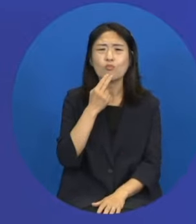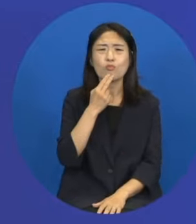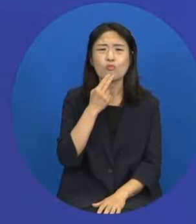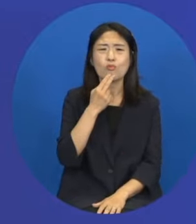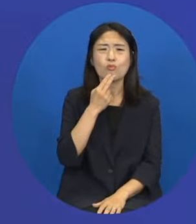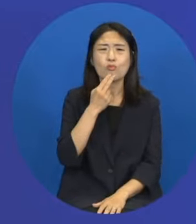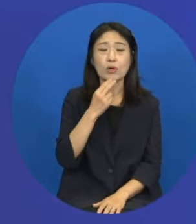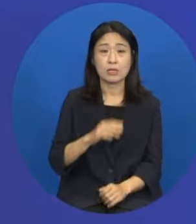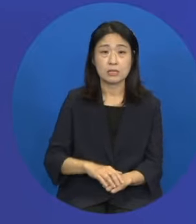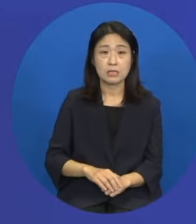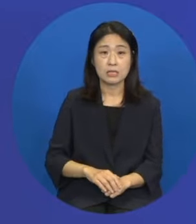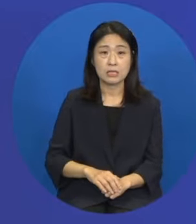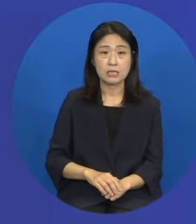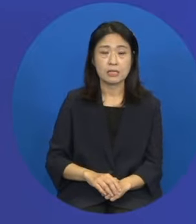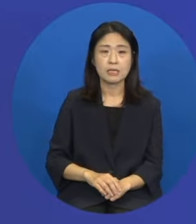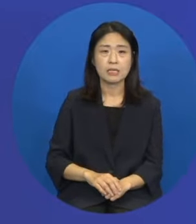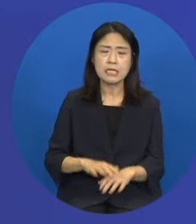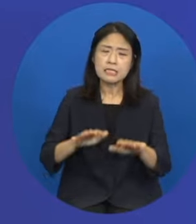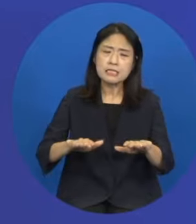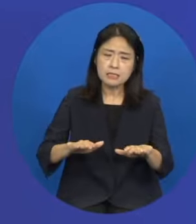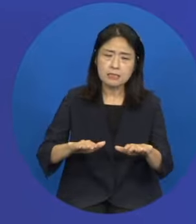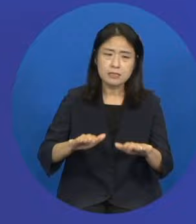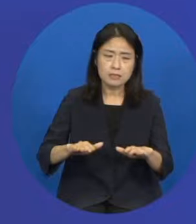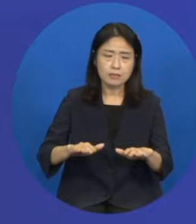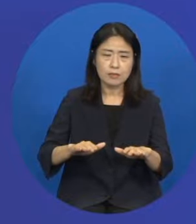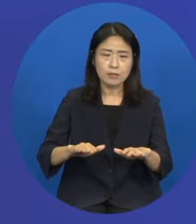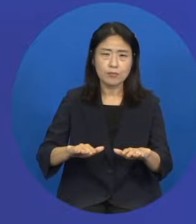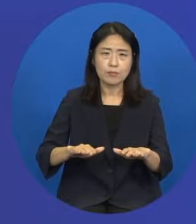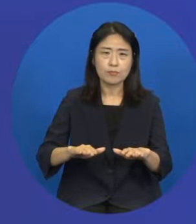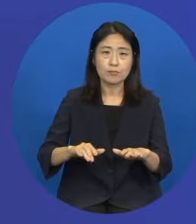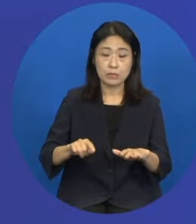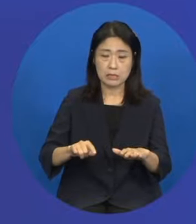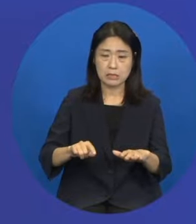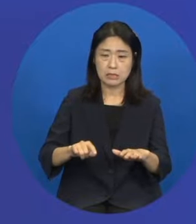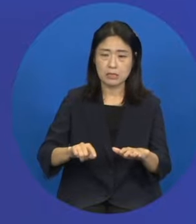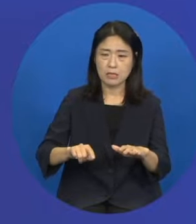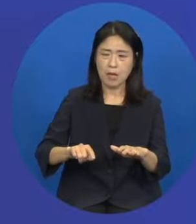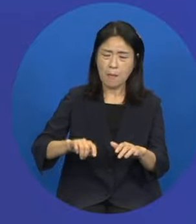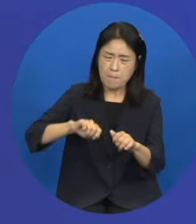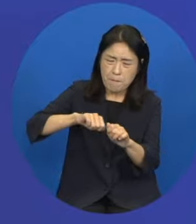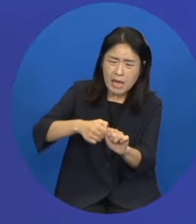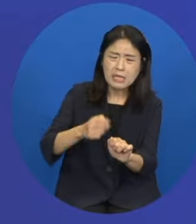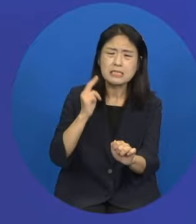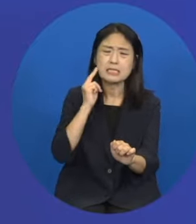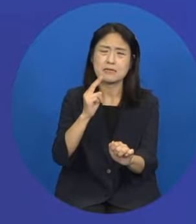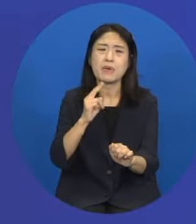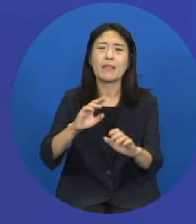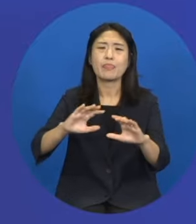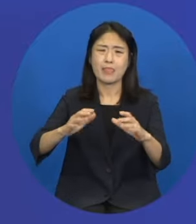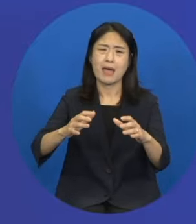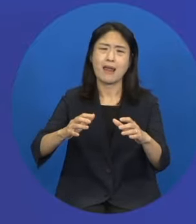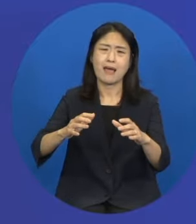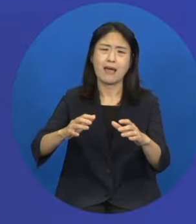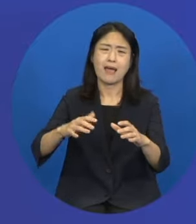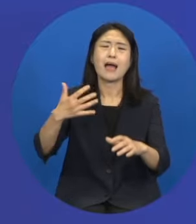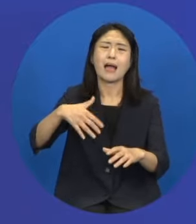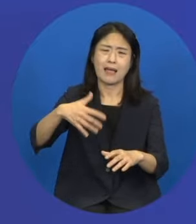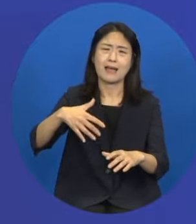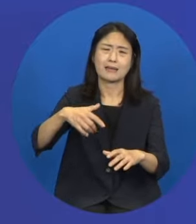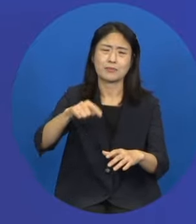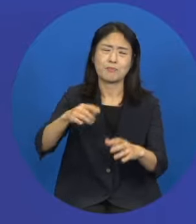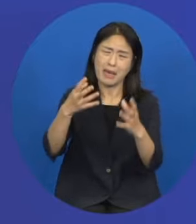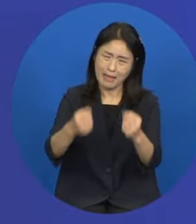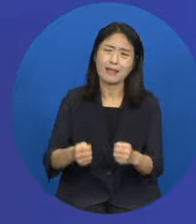박해를 받는 그리스도인들이 있다라고 하는, 저희가 소식은 들었고 알았지만 이렇게 힘든 상황인 줄